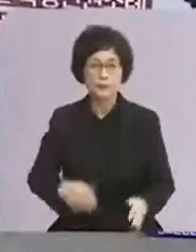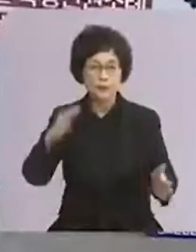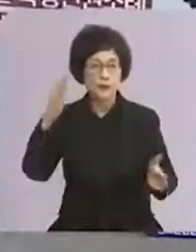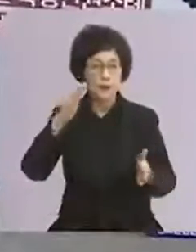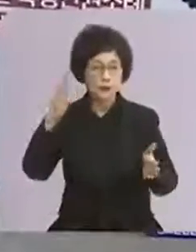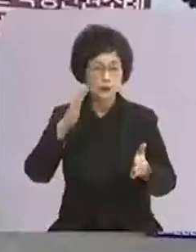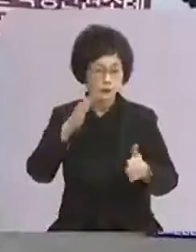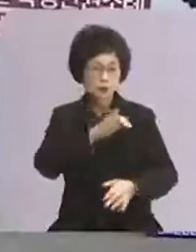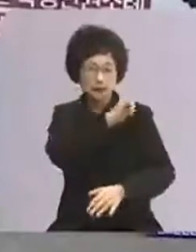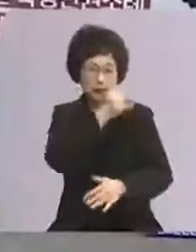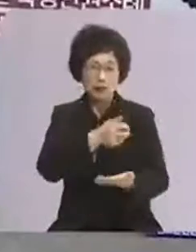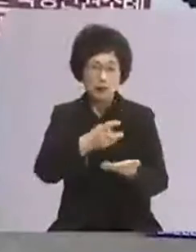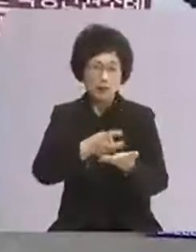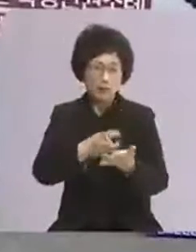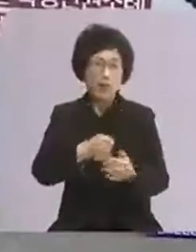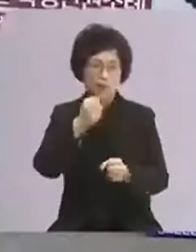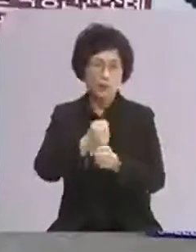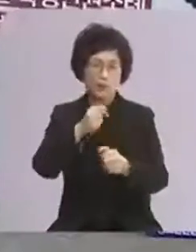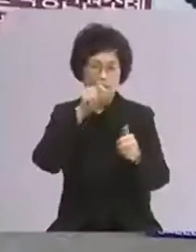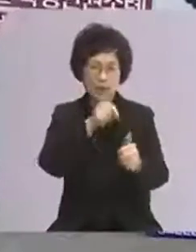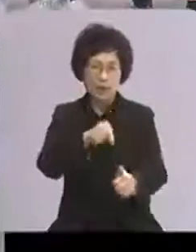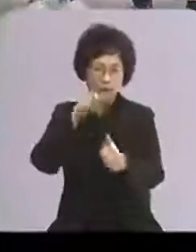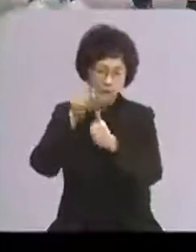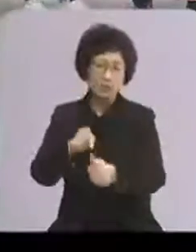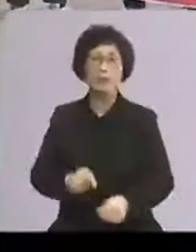오오 예 오